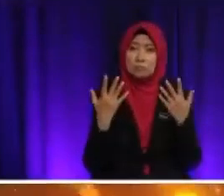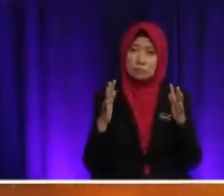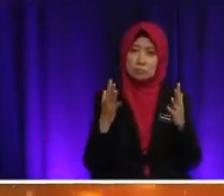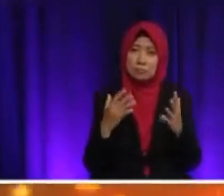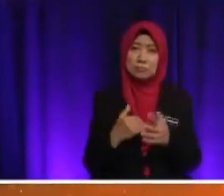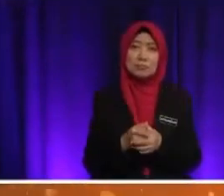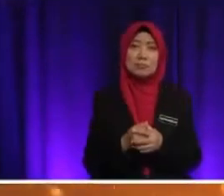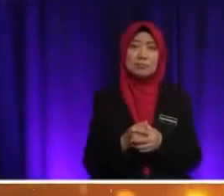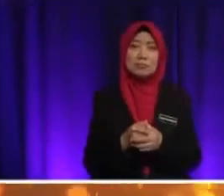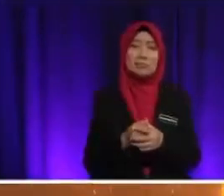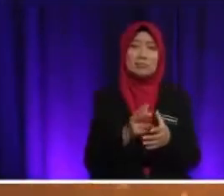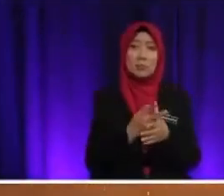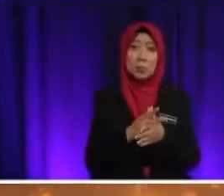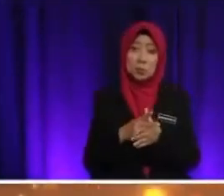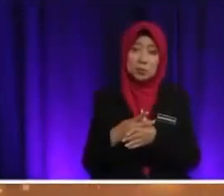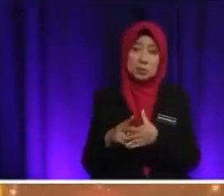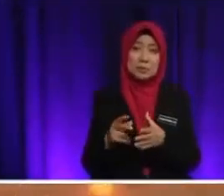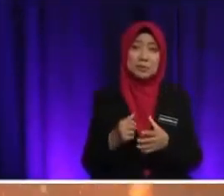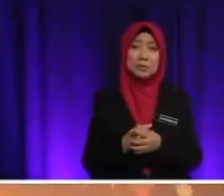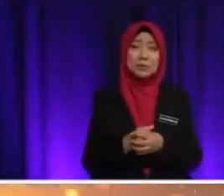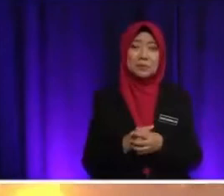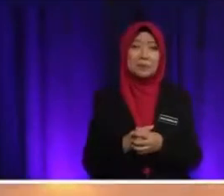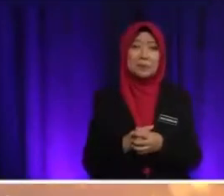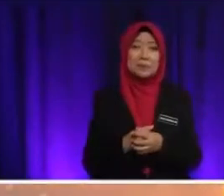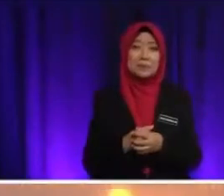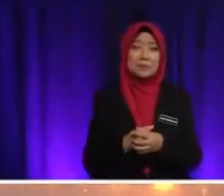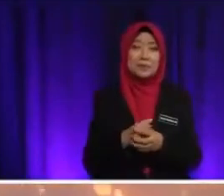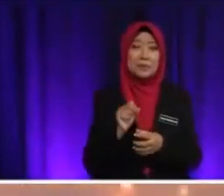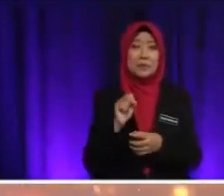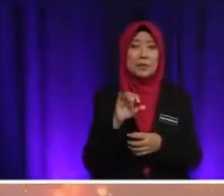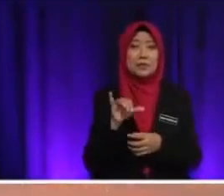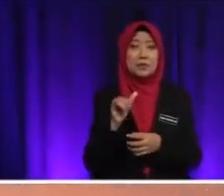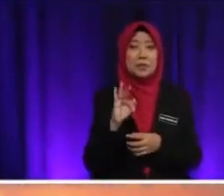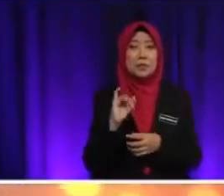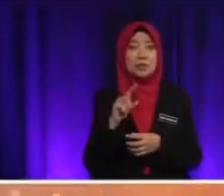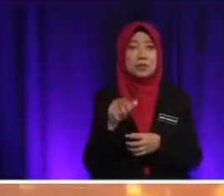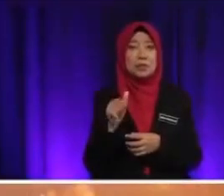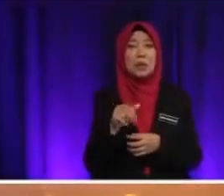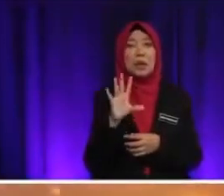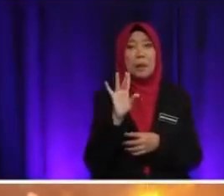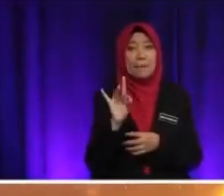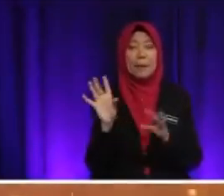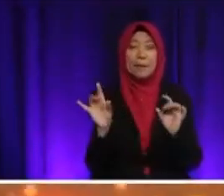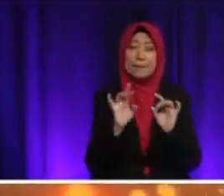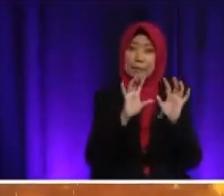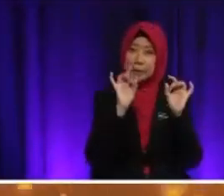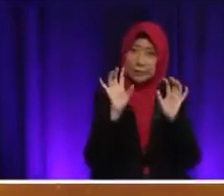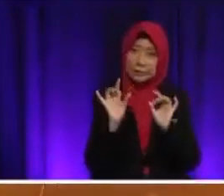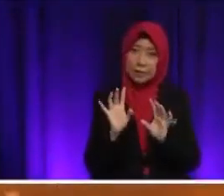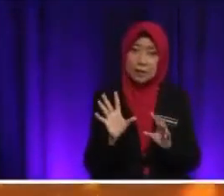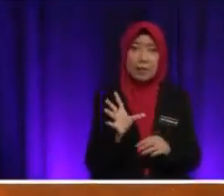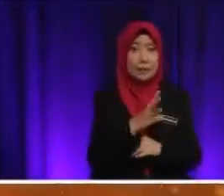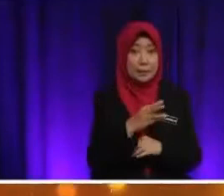kongsi kau diorang ni. Okey, tahniah kepada Akil dan juga kepada Syafiza. 8 bintang juga. 8 bintang juga.